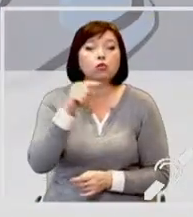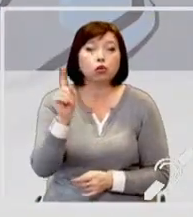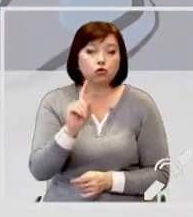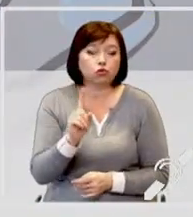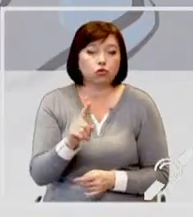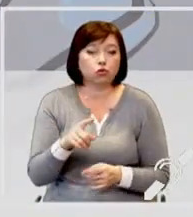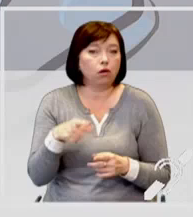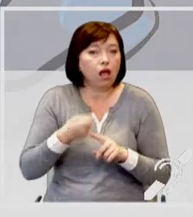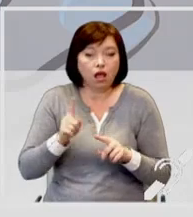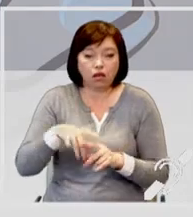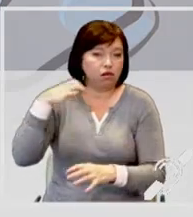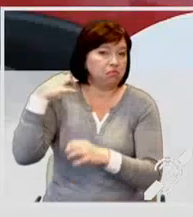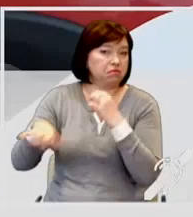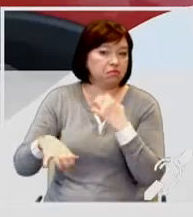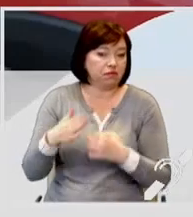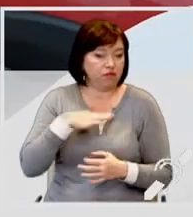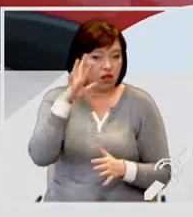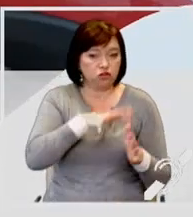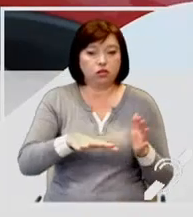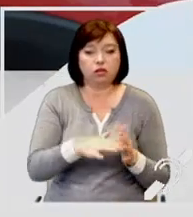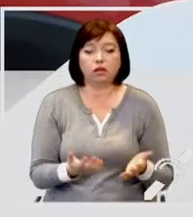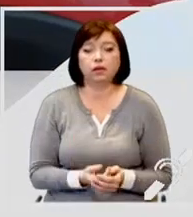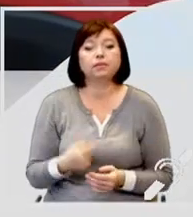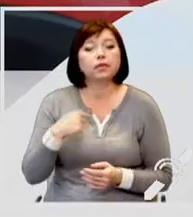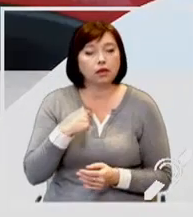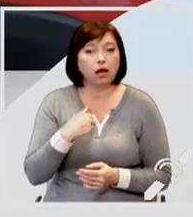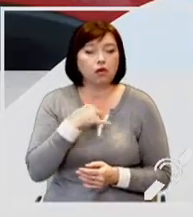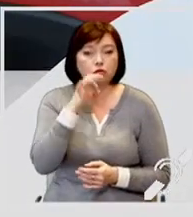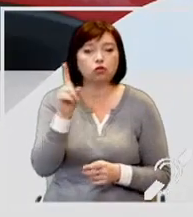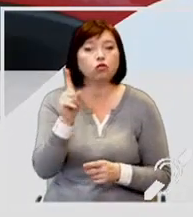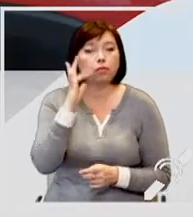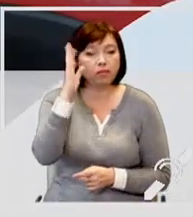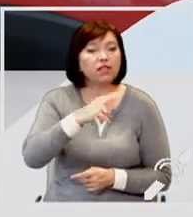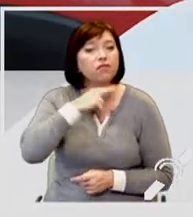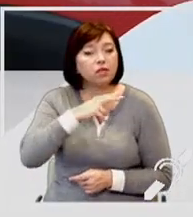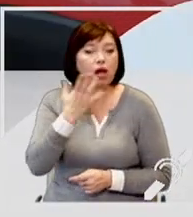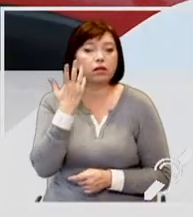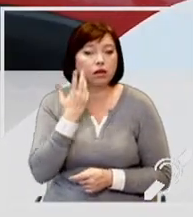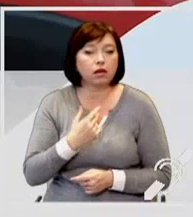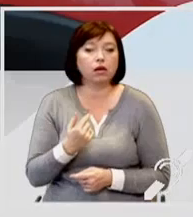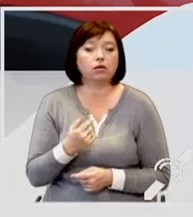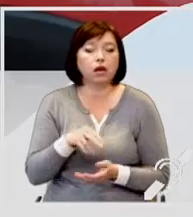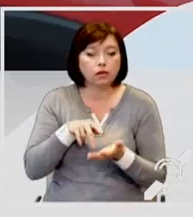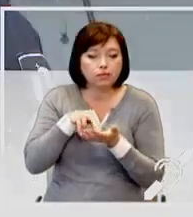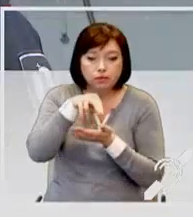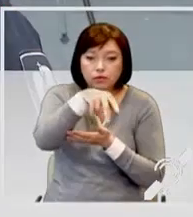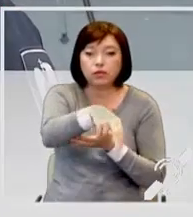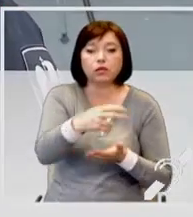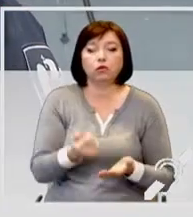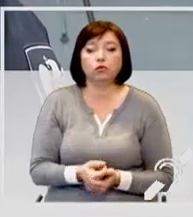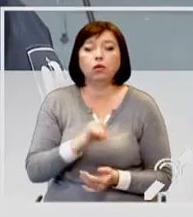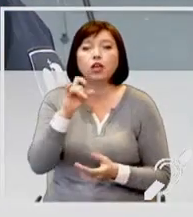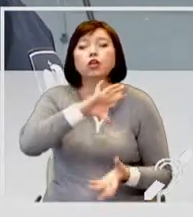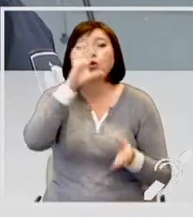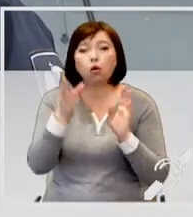sunt neglijate în țara noastră. Am venit cu mesajul că trebuie să fim mai atenți când mergem, când trecem strada. Din